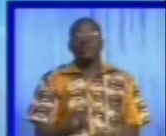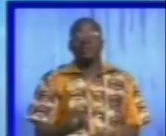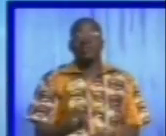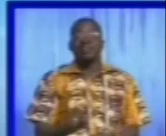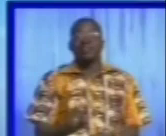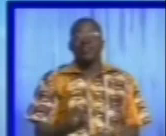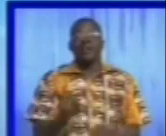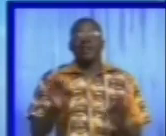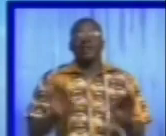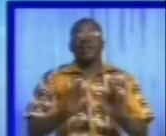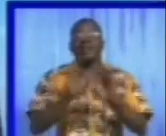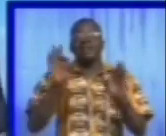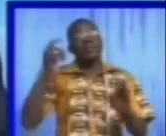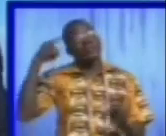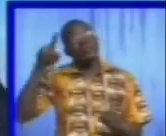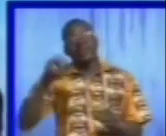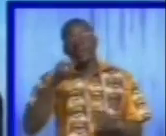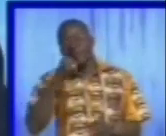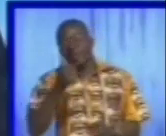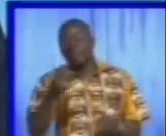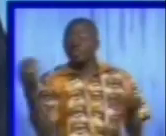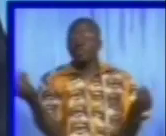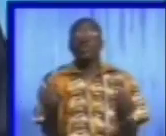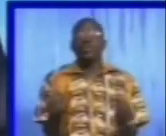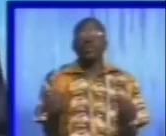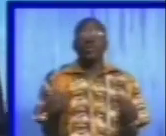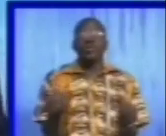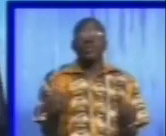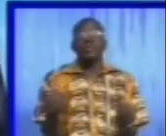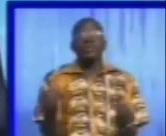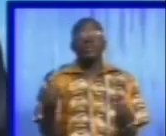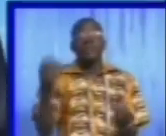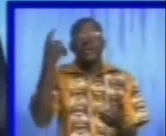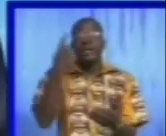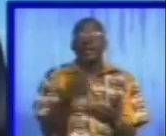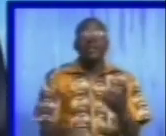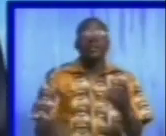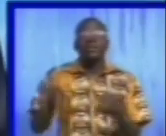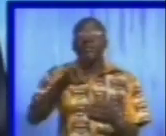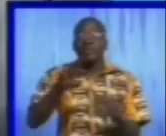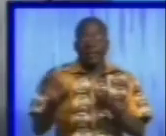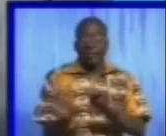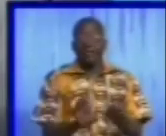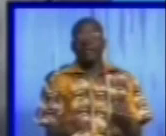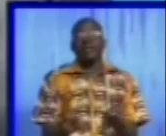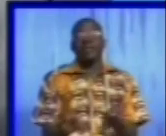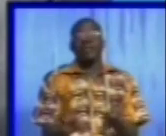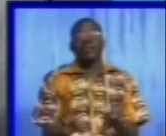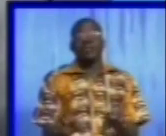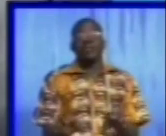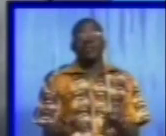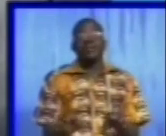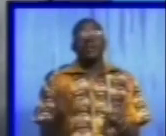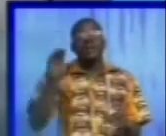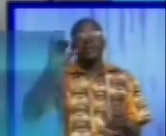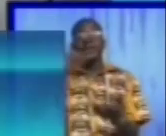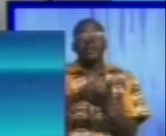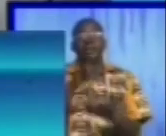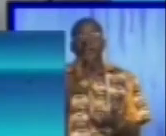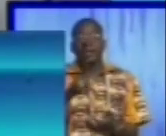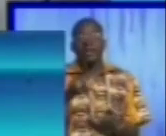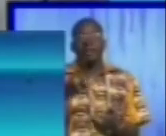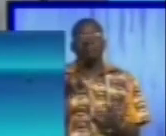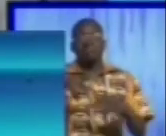cérémonie de demain, c'est où et quelles seront les principales articulations? La cérémonie aura lieu à la place